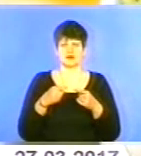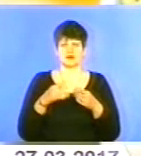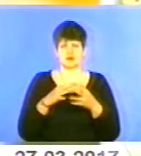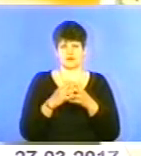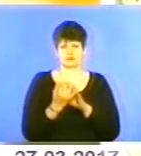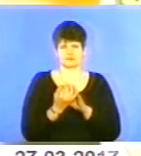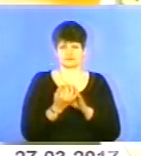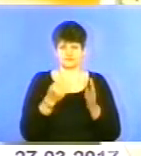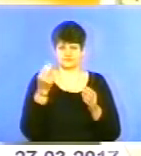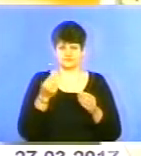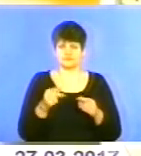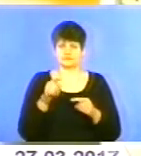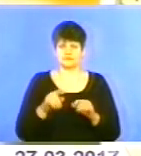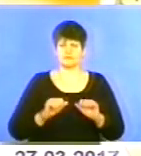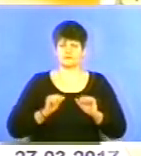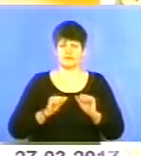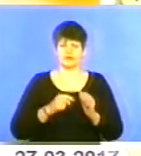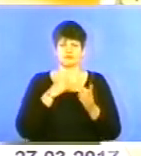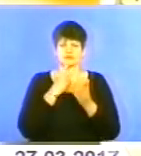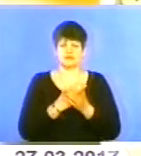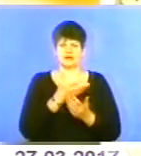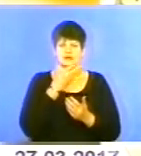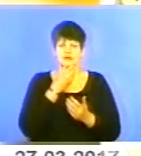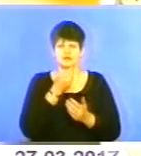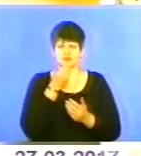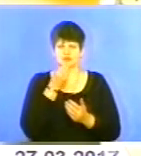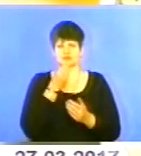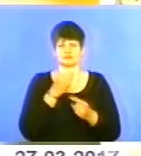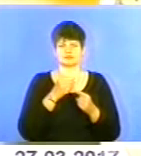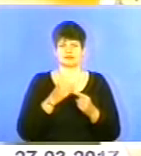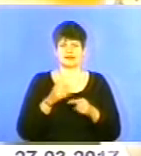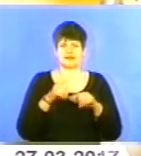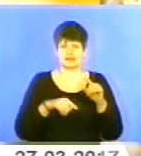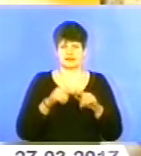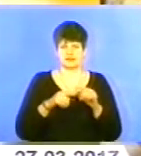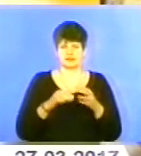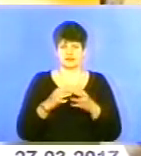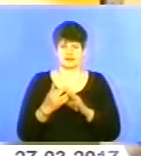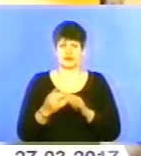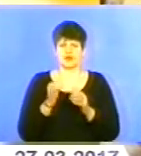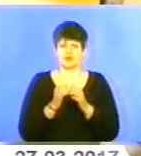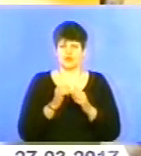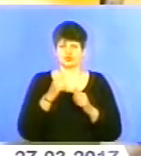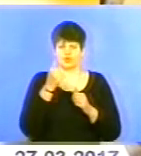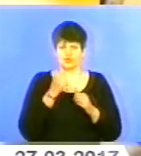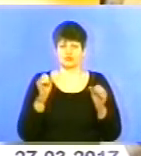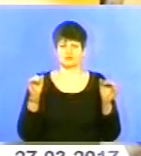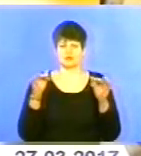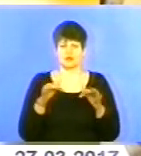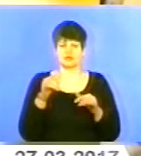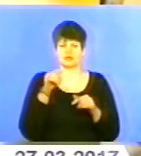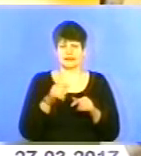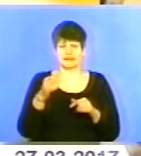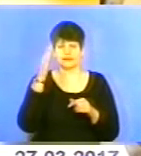Художник каже, що на малюнку намагався відтворити красу і колорити рідного краю. На фестивалі писанок щороку збираються найталановитіші